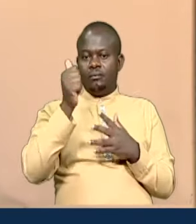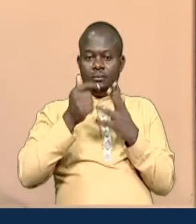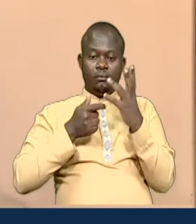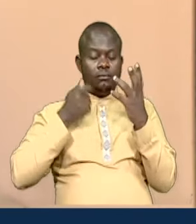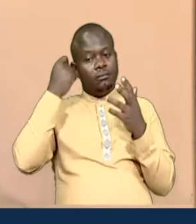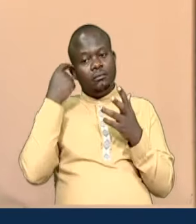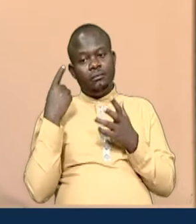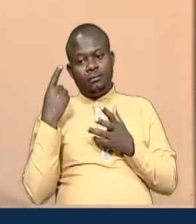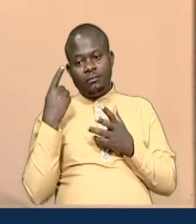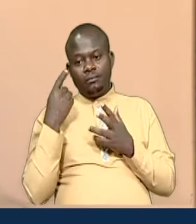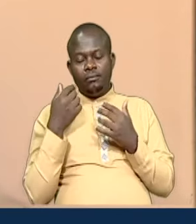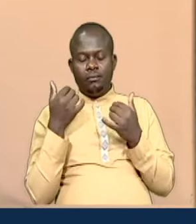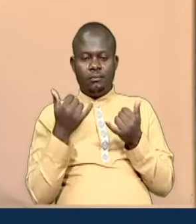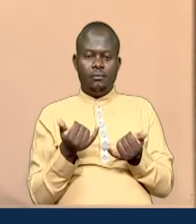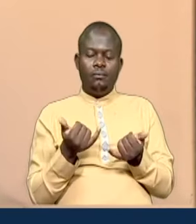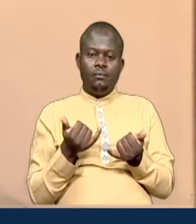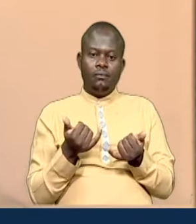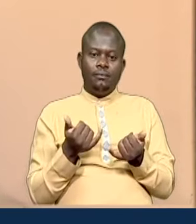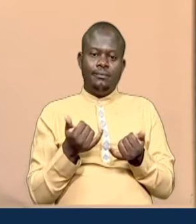ko ubu noneho